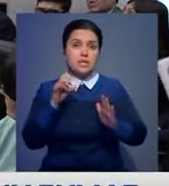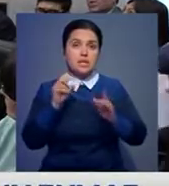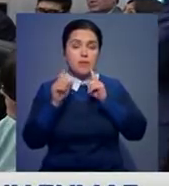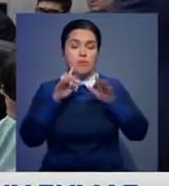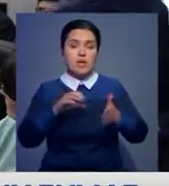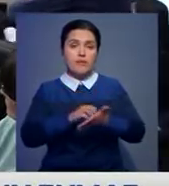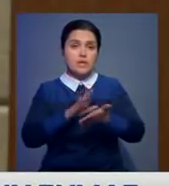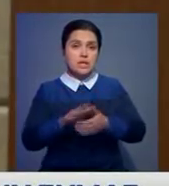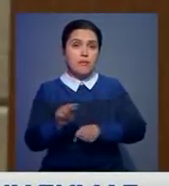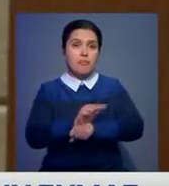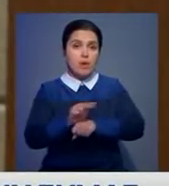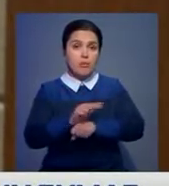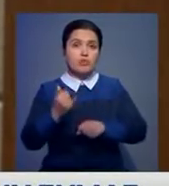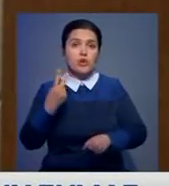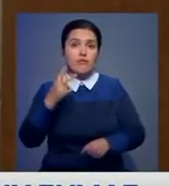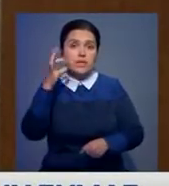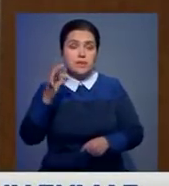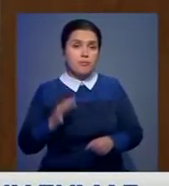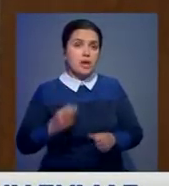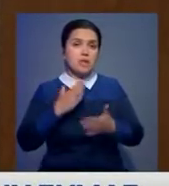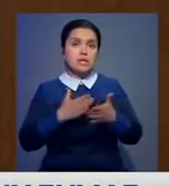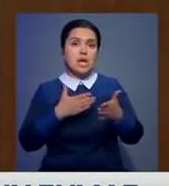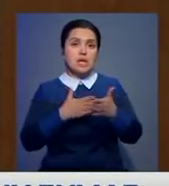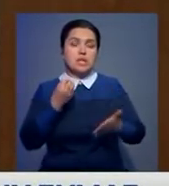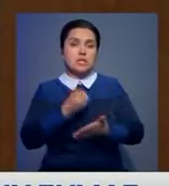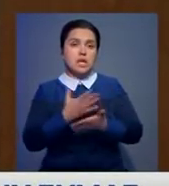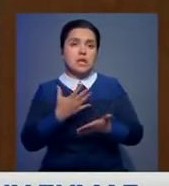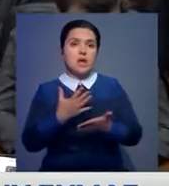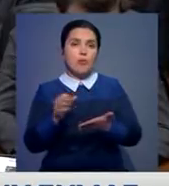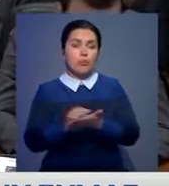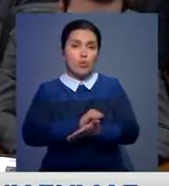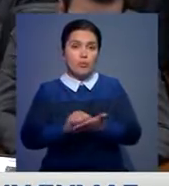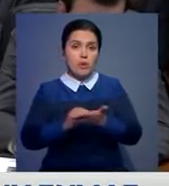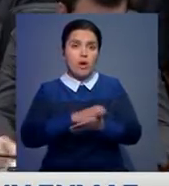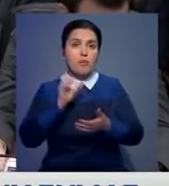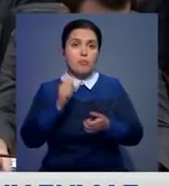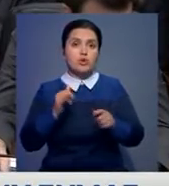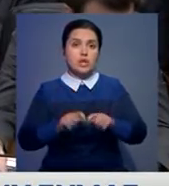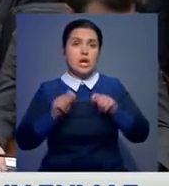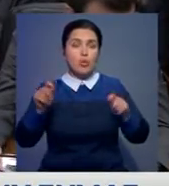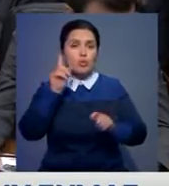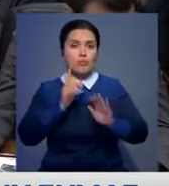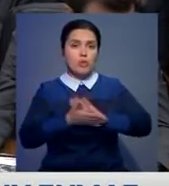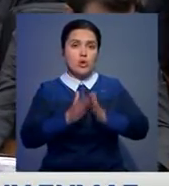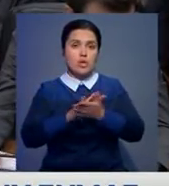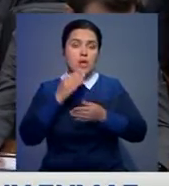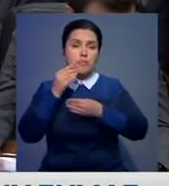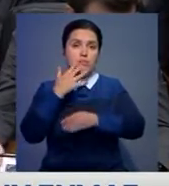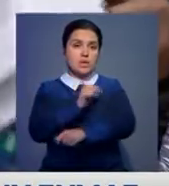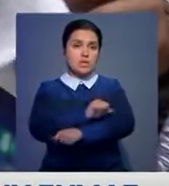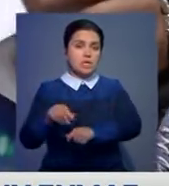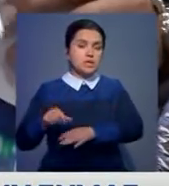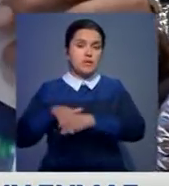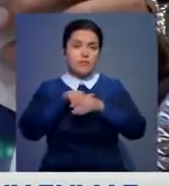поправки, упразднившие 20% ограничения на рынке ценных бумаг. Это позволило создать беспрецедентные условия для привлечения